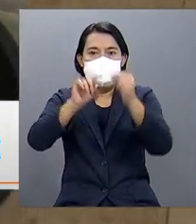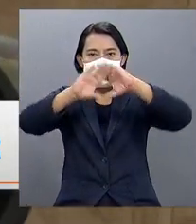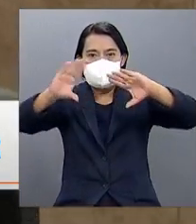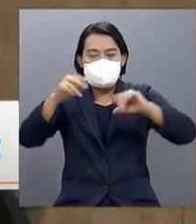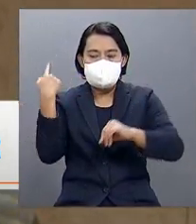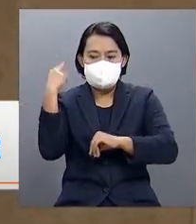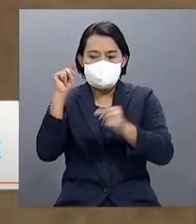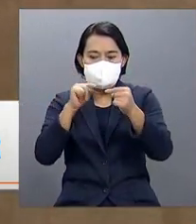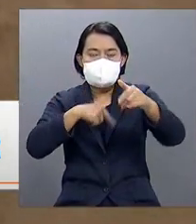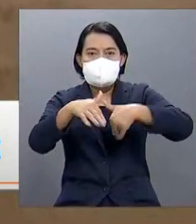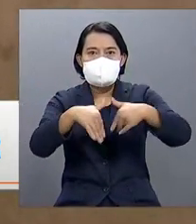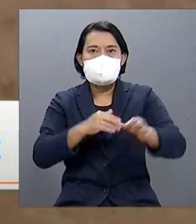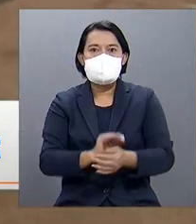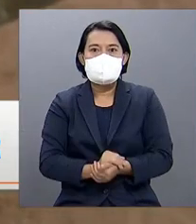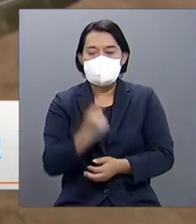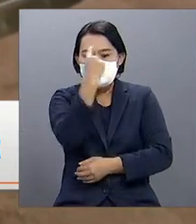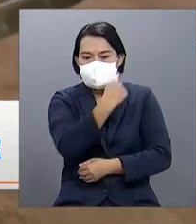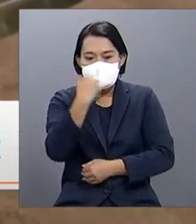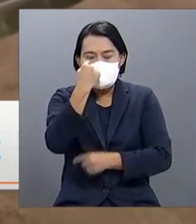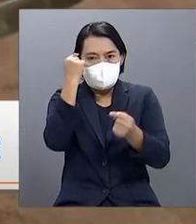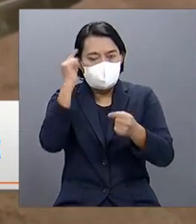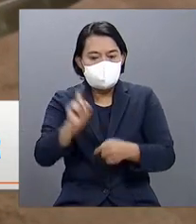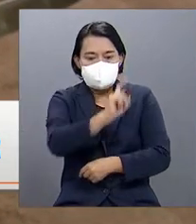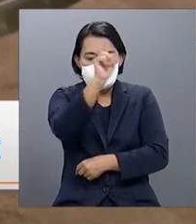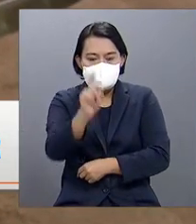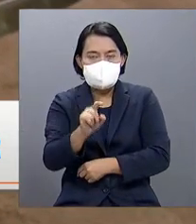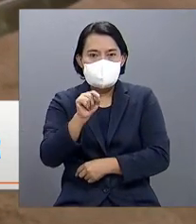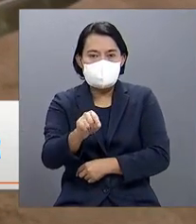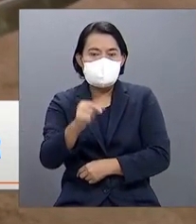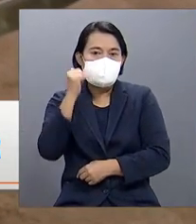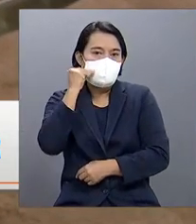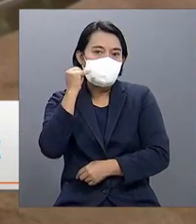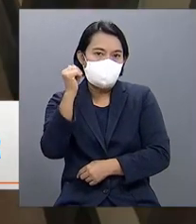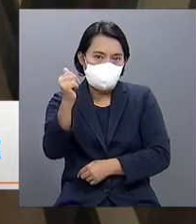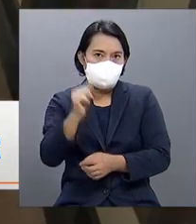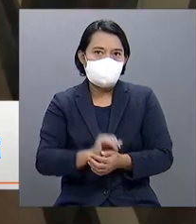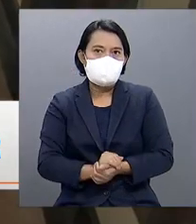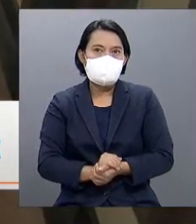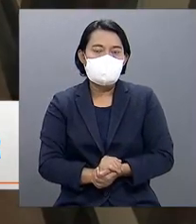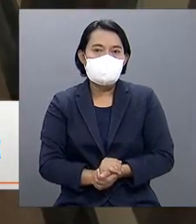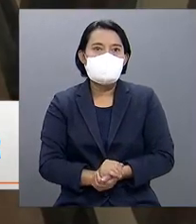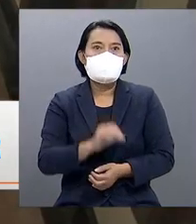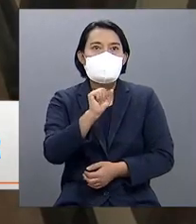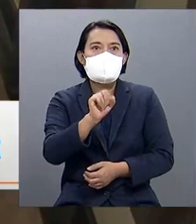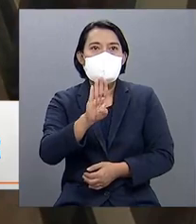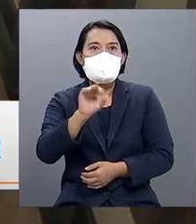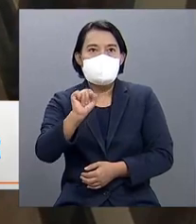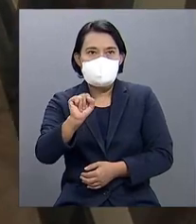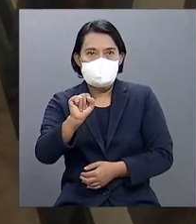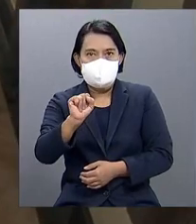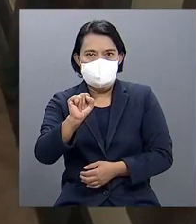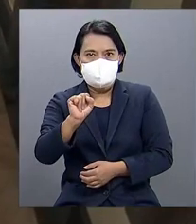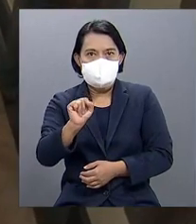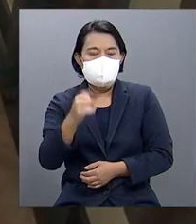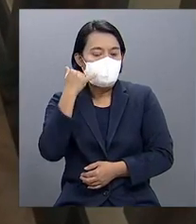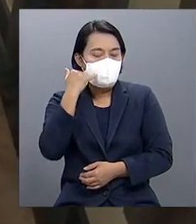เกิดคุณผู้ชมคนไหนมีข้อสงสัยเพิ่มเติมสามารถโทรสอบถามได้เลยนะครับที่เบอร์สบส. Call Center 1462